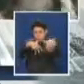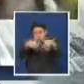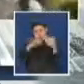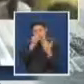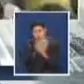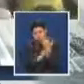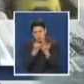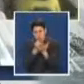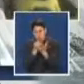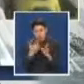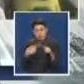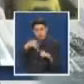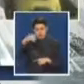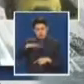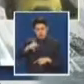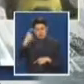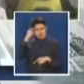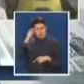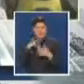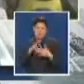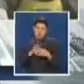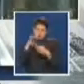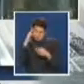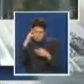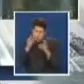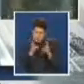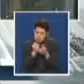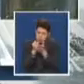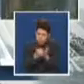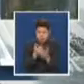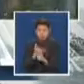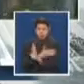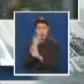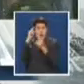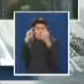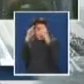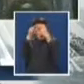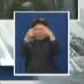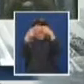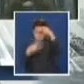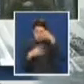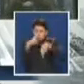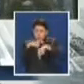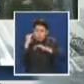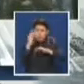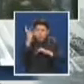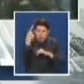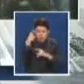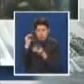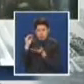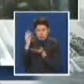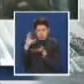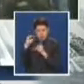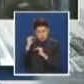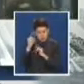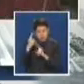นะครับแล้วก็หน่วยงานหลักๆบางหน่วยเป็นที่เขาต้องอยู่ตรงนั้นนะครับ มีการวางเป้าหมายไหมคะกำหนดระยะเวลาไหมคะว่าเงิน มีหล